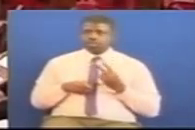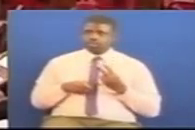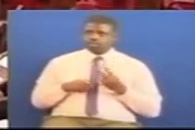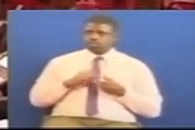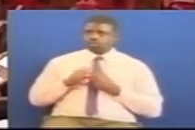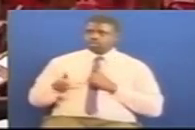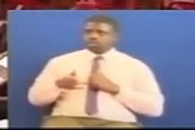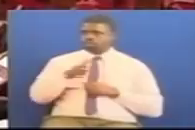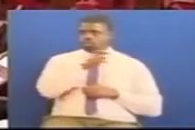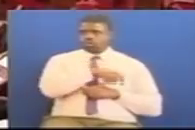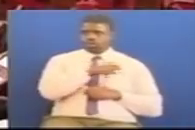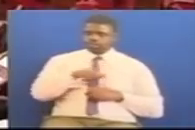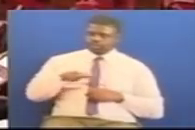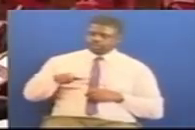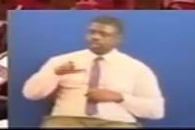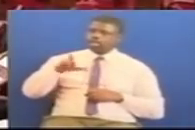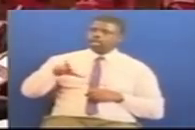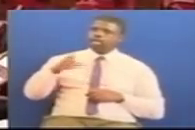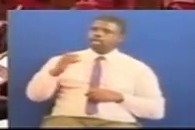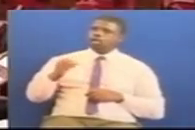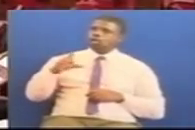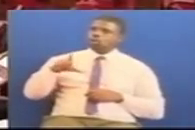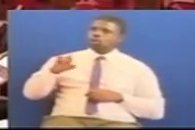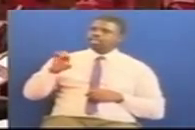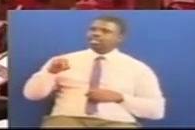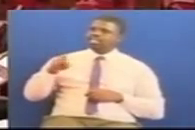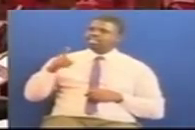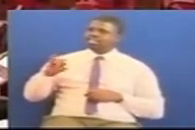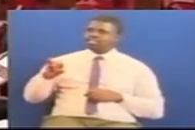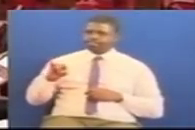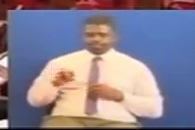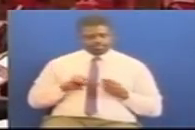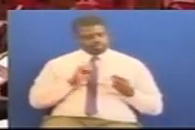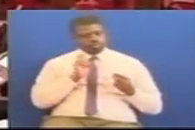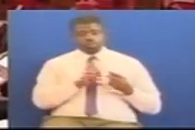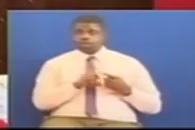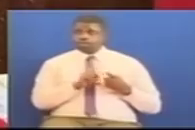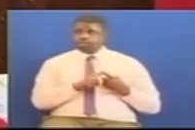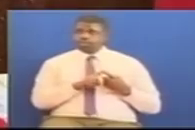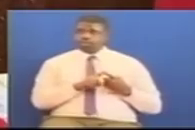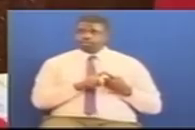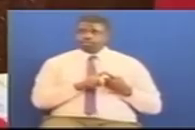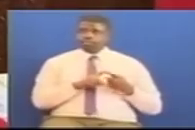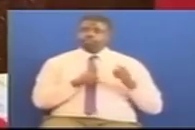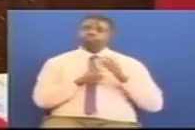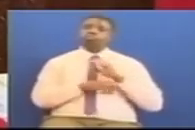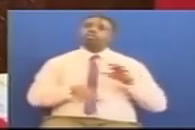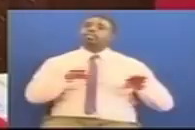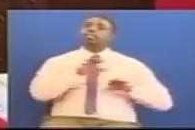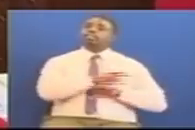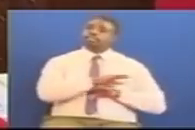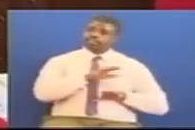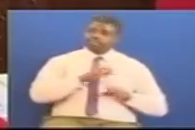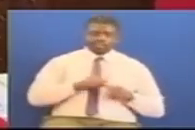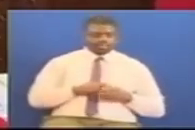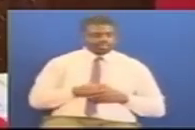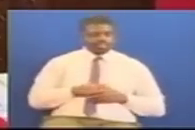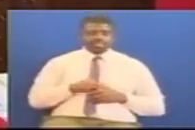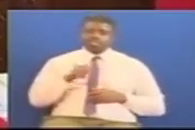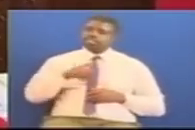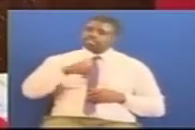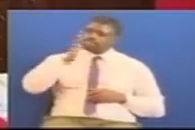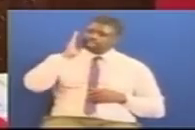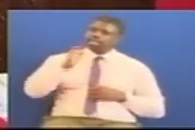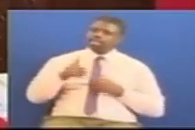wananchi wa jimbo la Lulindi. Swali langu la kwanza, Mheshimiwa Mwenyekiti, serikali